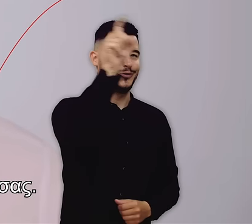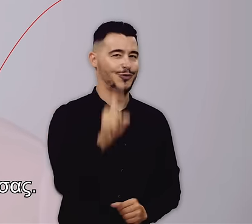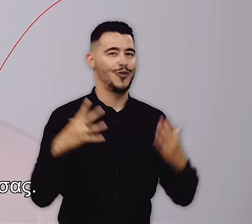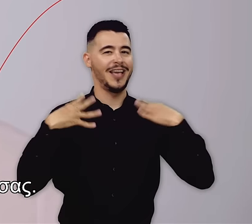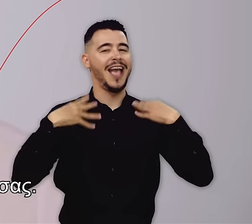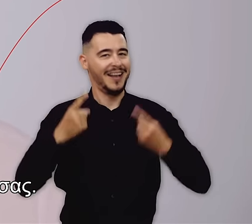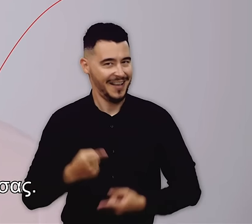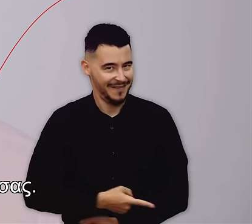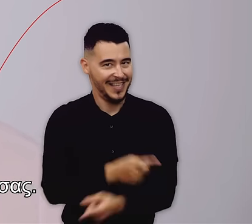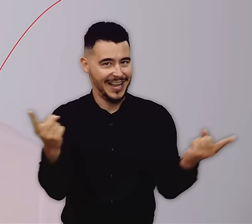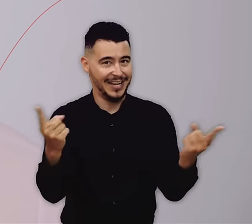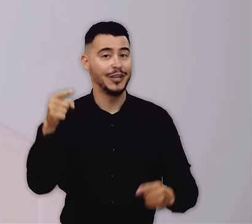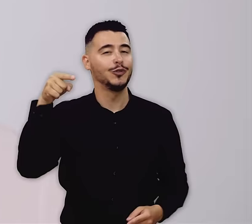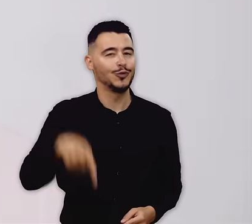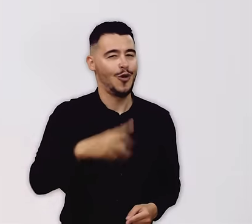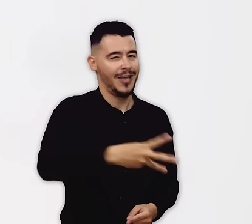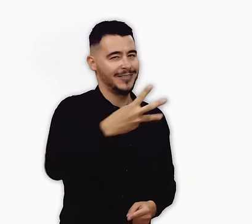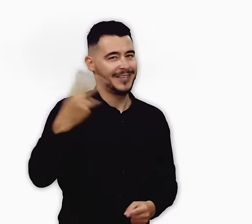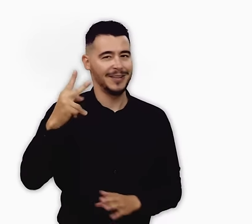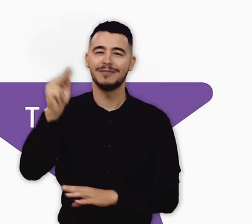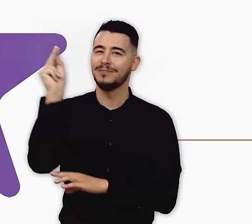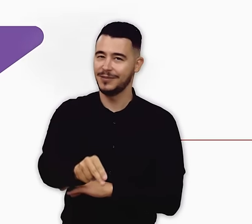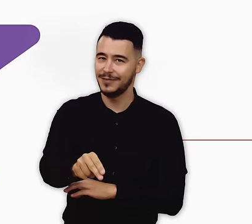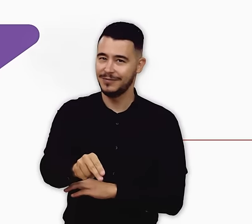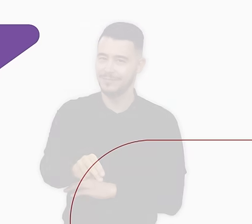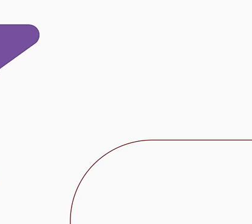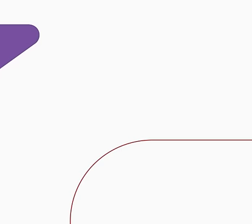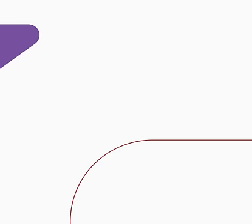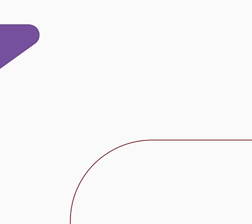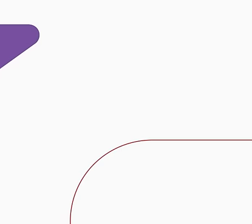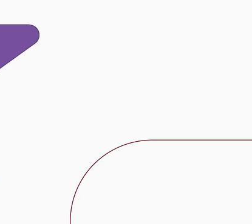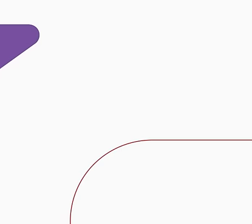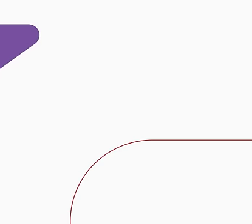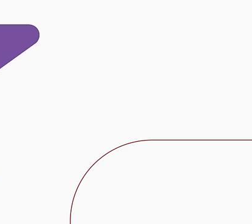καλύτερη ζωή είναι στα χέρια σας. Καλύτερη ζωή τώρα. ΣΥΡΙΖΑ.